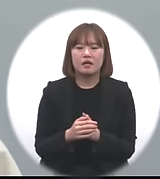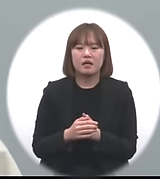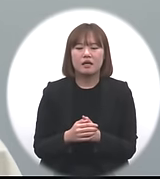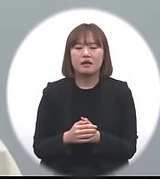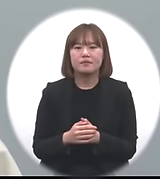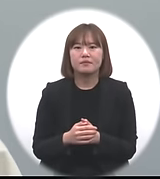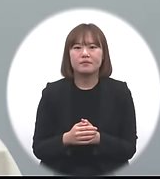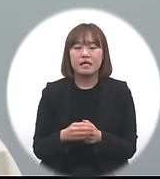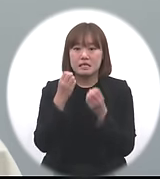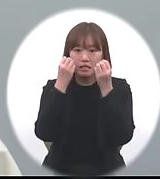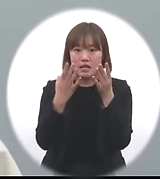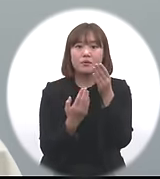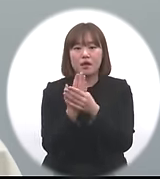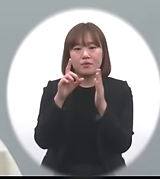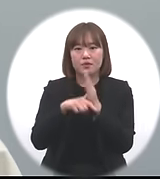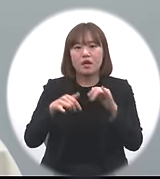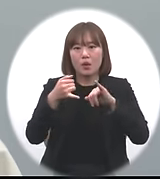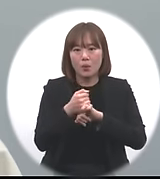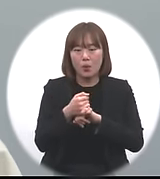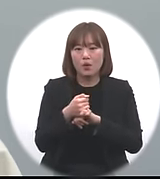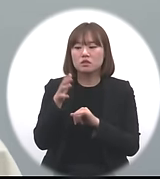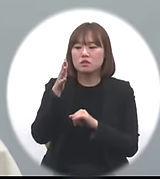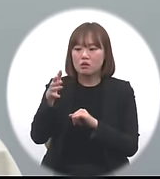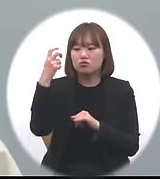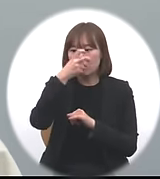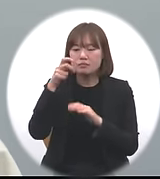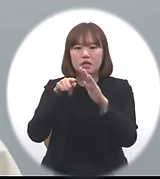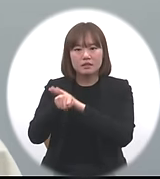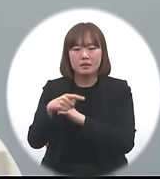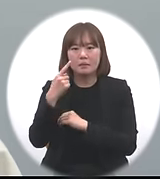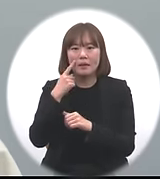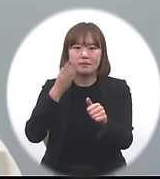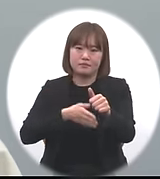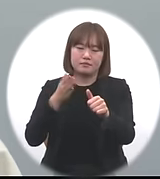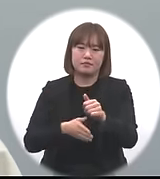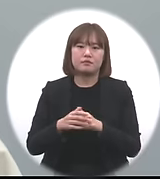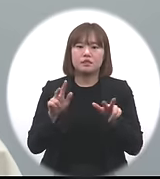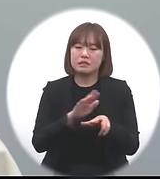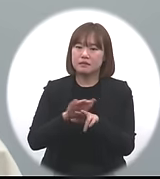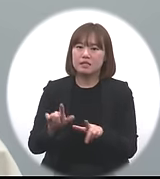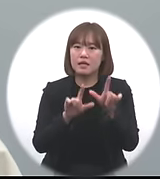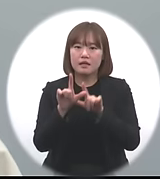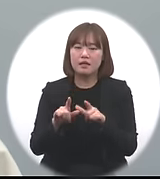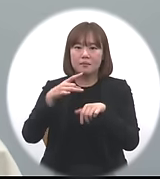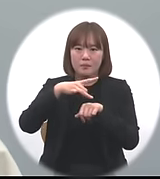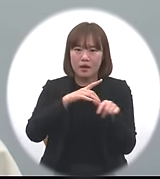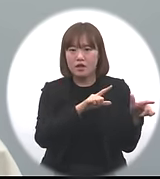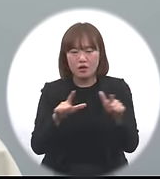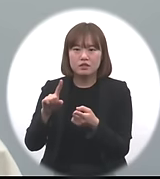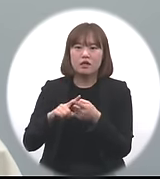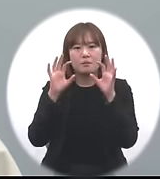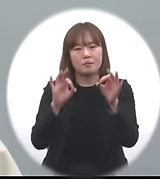듣지 마시고, 그죠? 아래 앞니가 새로 나올 때는 반드시 교정전문의의 검사를 받으시길 바랍니다. 가면 우리 애가 얼마나 잘